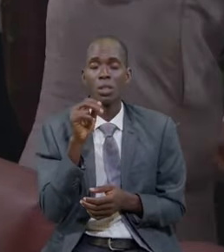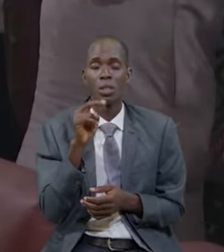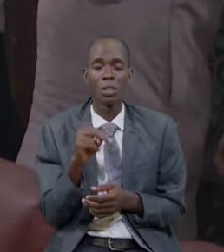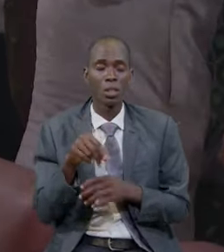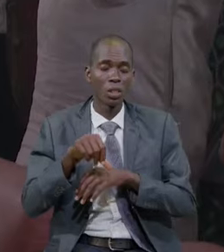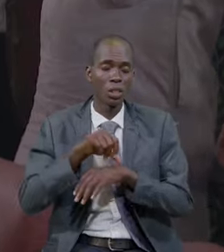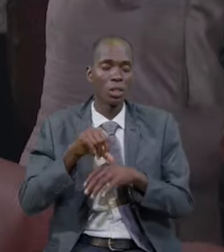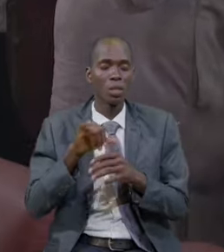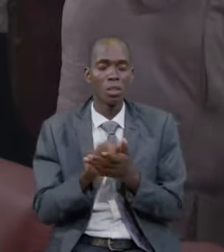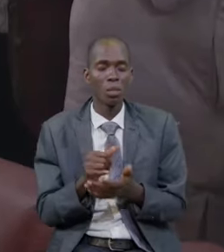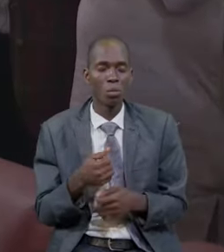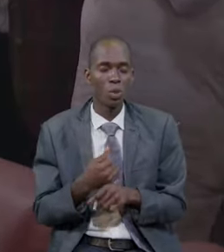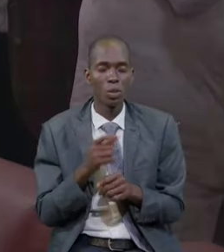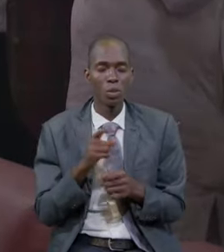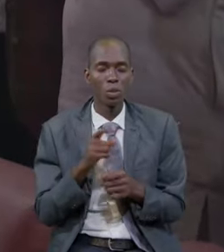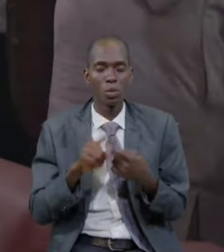qui se conforme au monde.